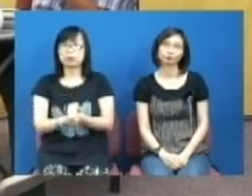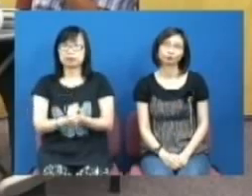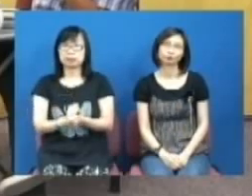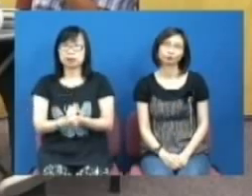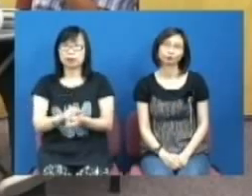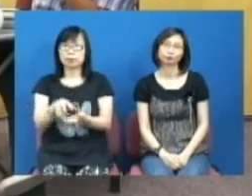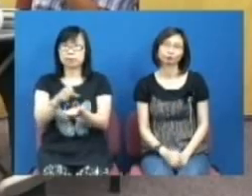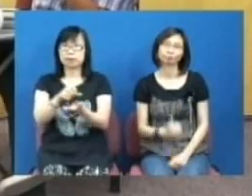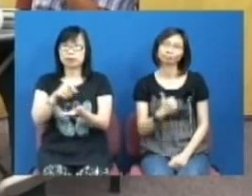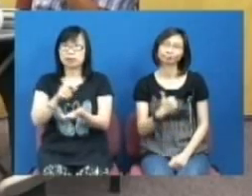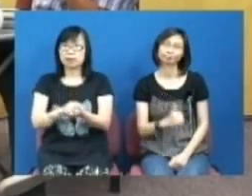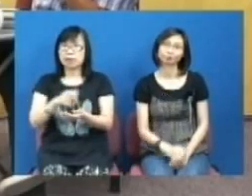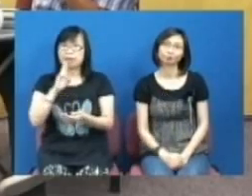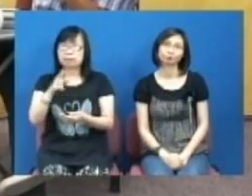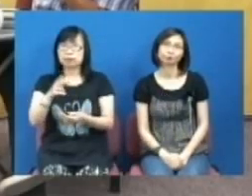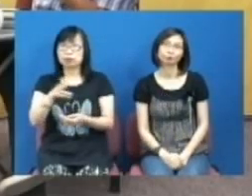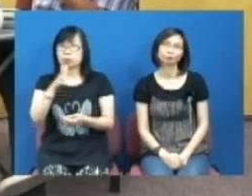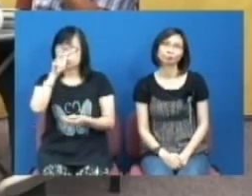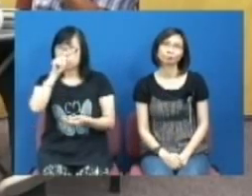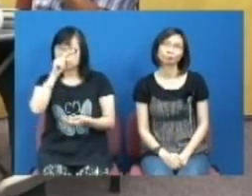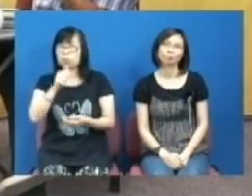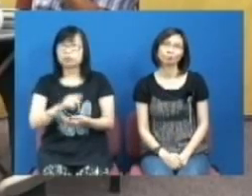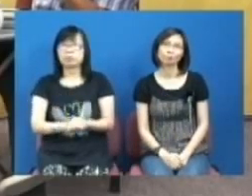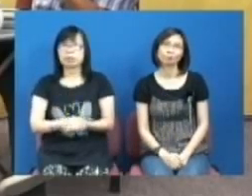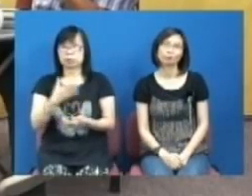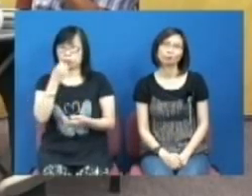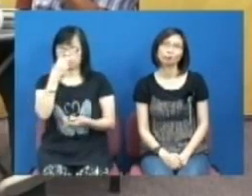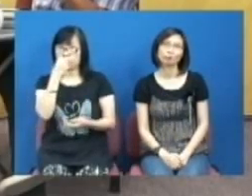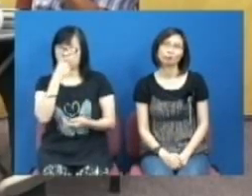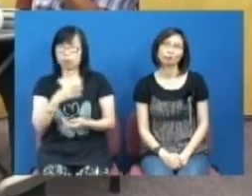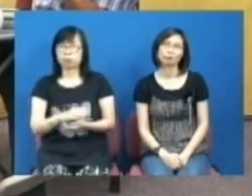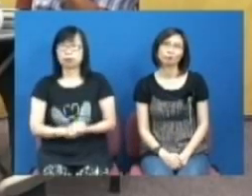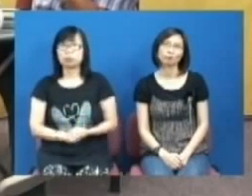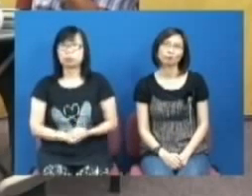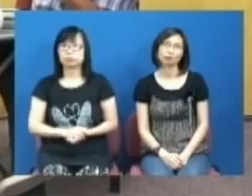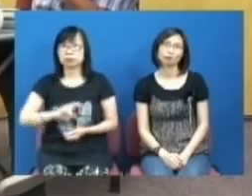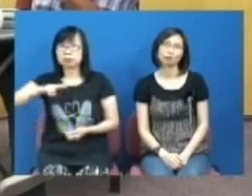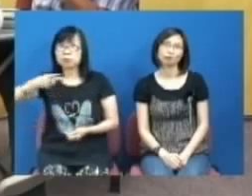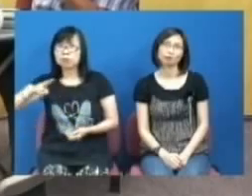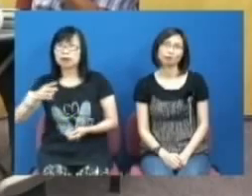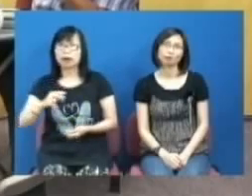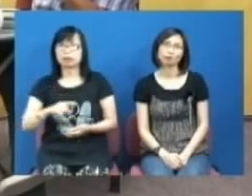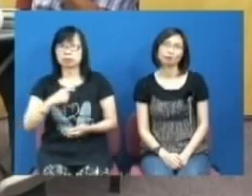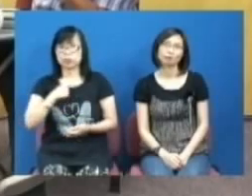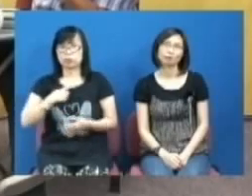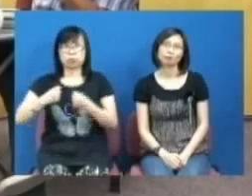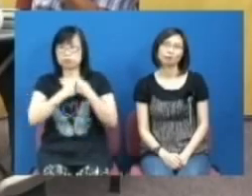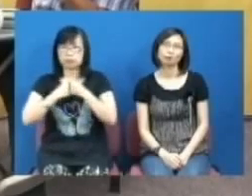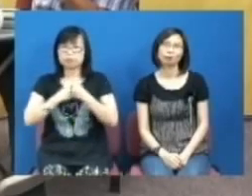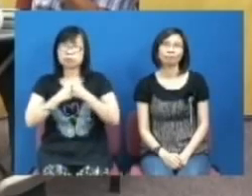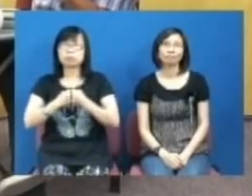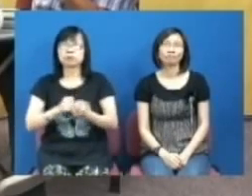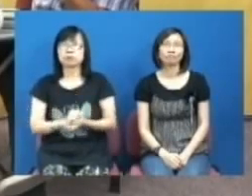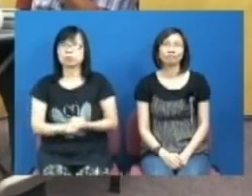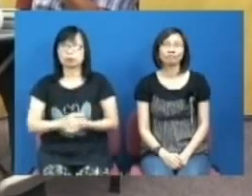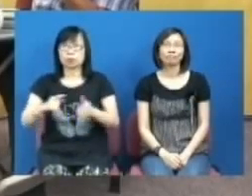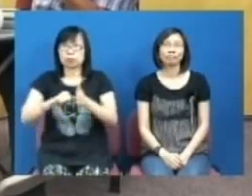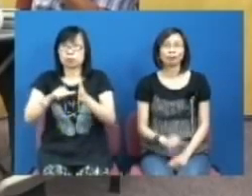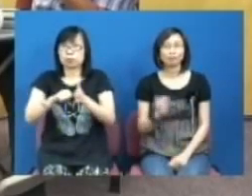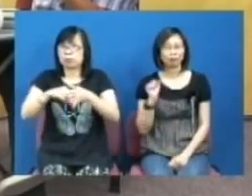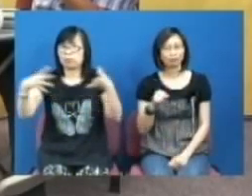而已，所以問題就是如果你在香港的改革，你都一定是要爭取香港最大程度的改革